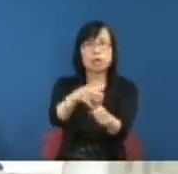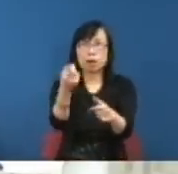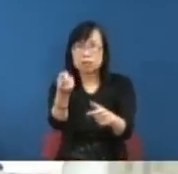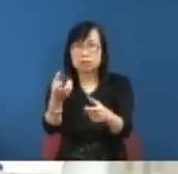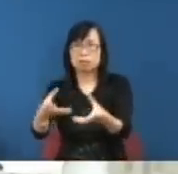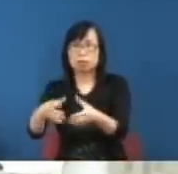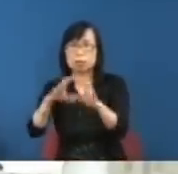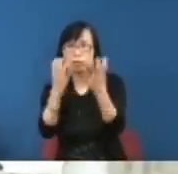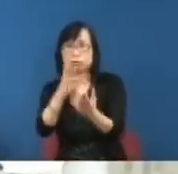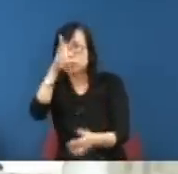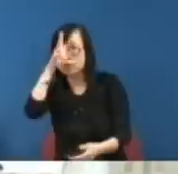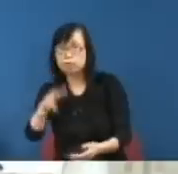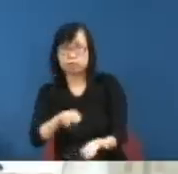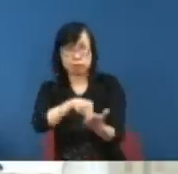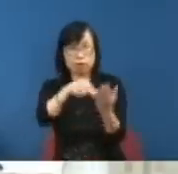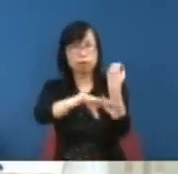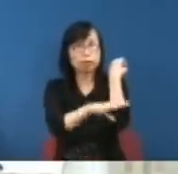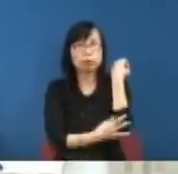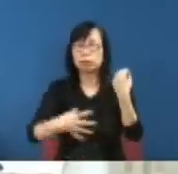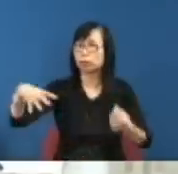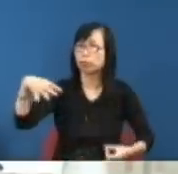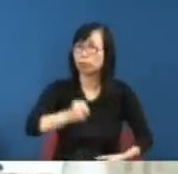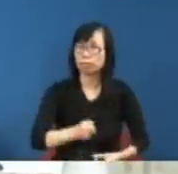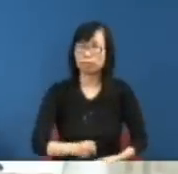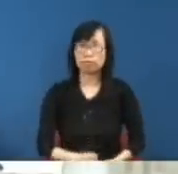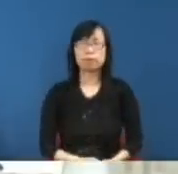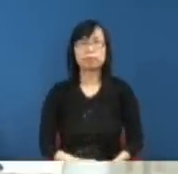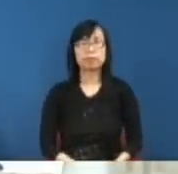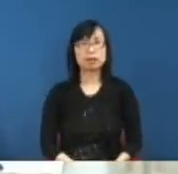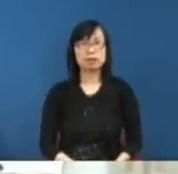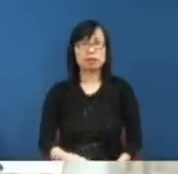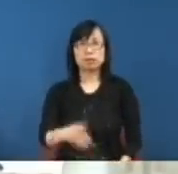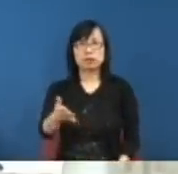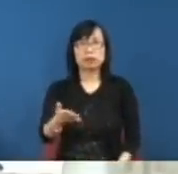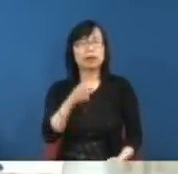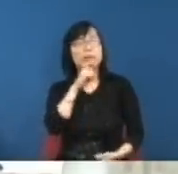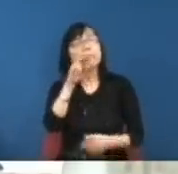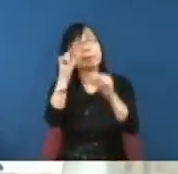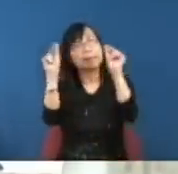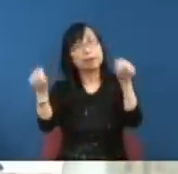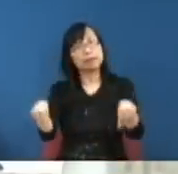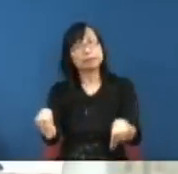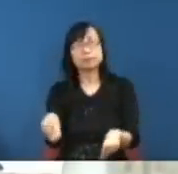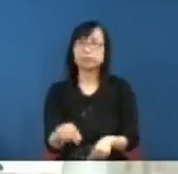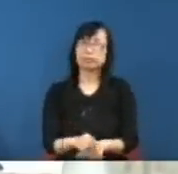操縱嘅政府同埋立法會嘅權威咧？係咪？即係我，所以佢其實個問題就係話，你